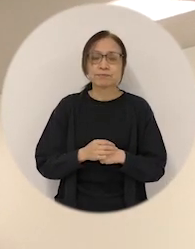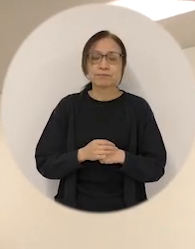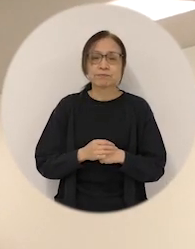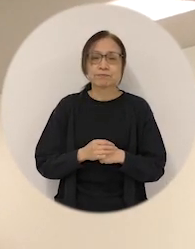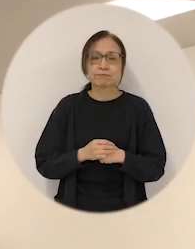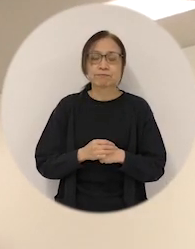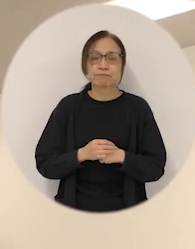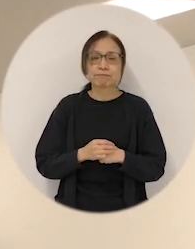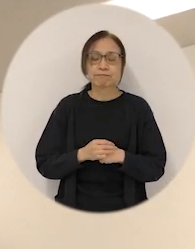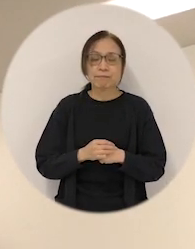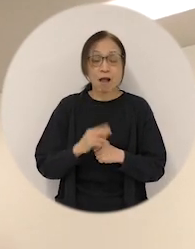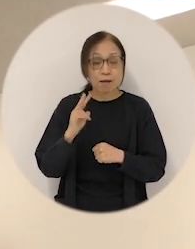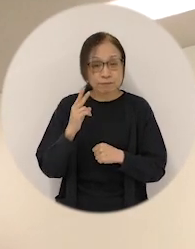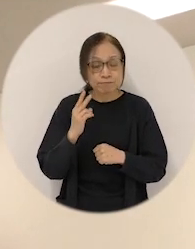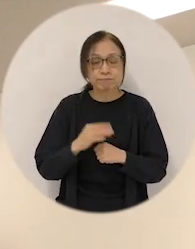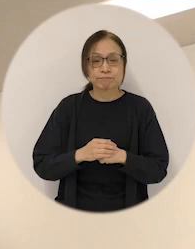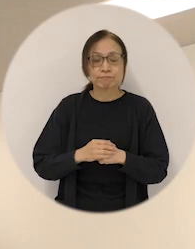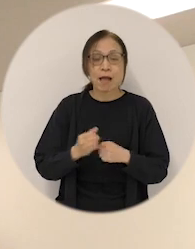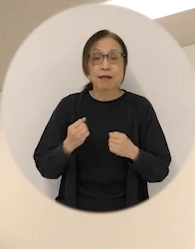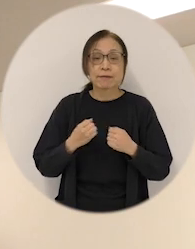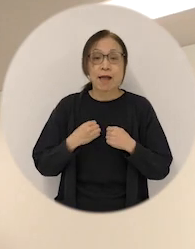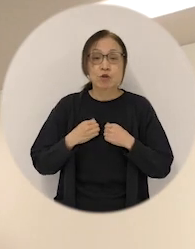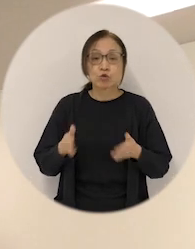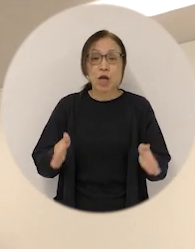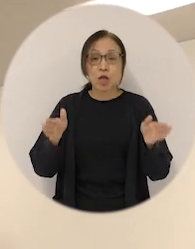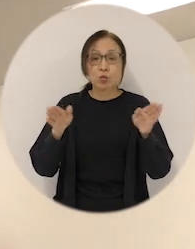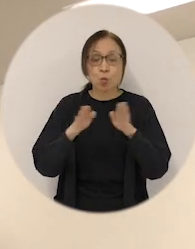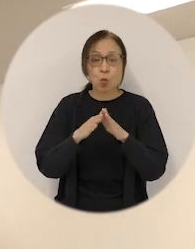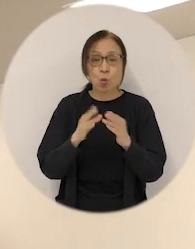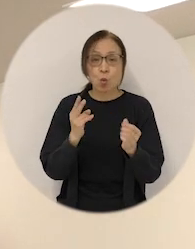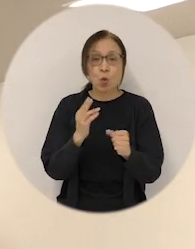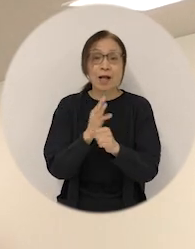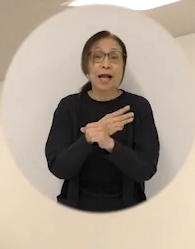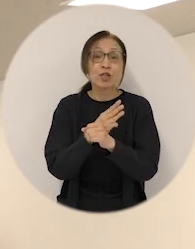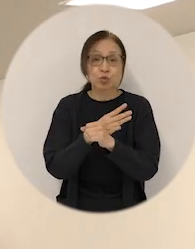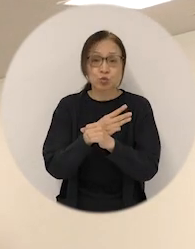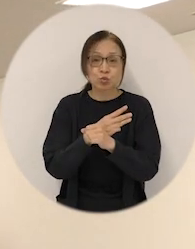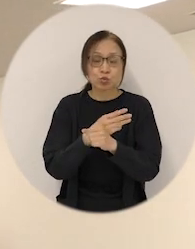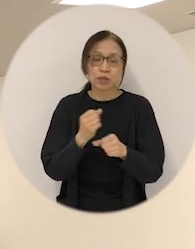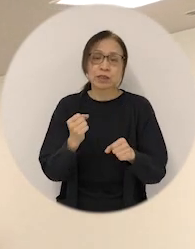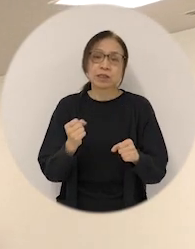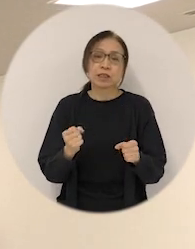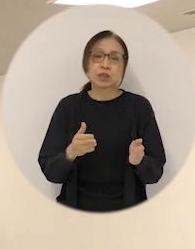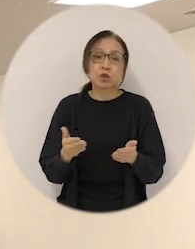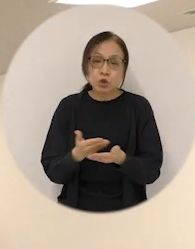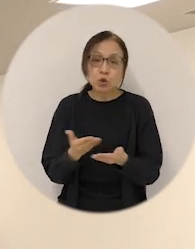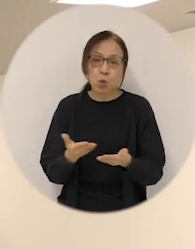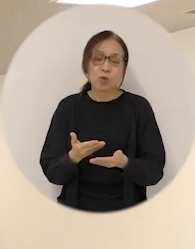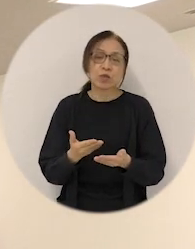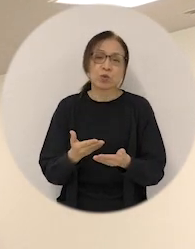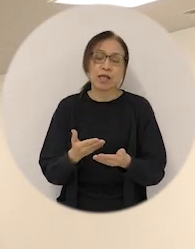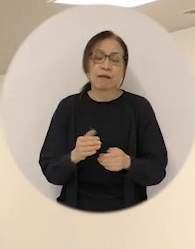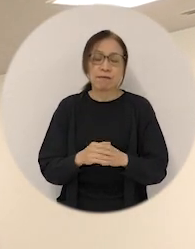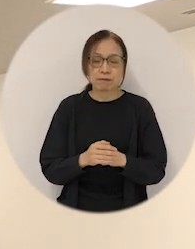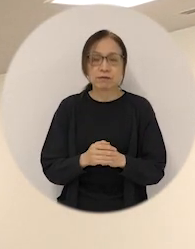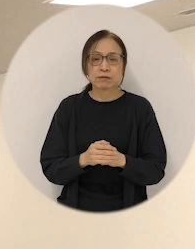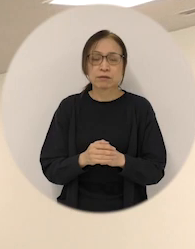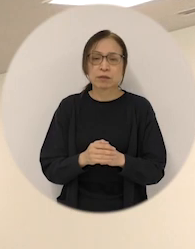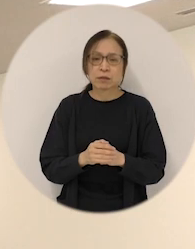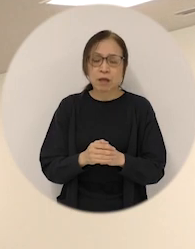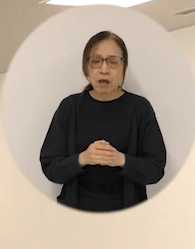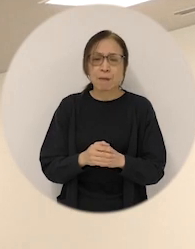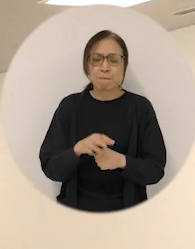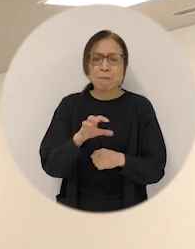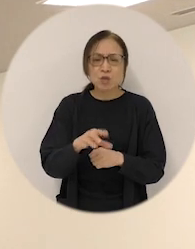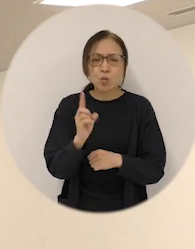すみません、新規事業じゃなくて体育館の改修事業のところで、体育施設の大規模改修、この体育施設っていうのはどの体育